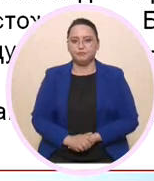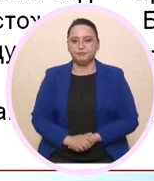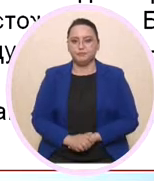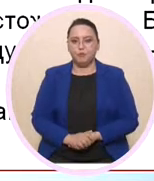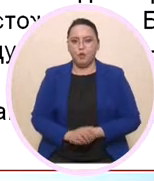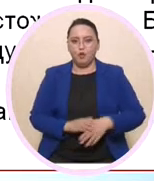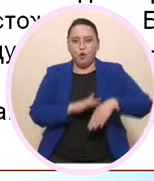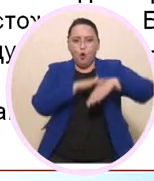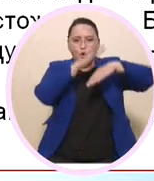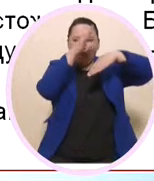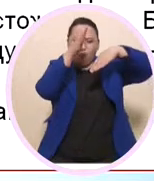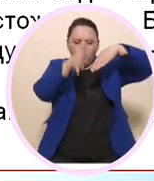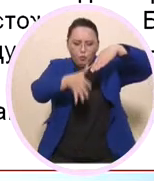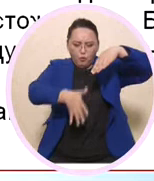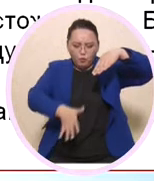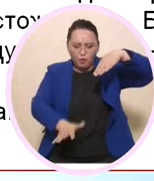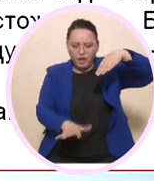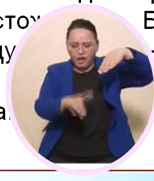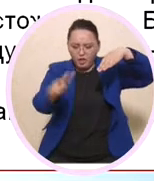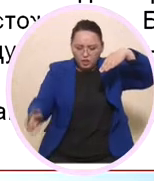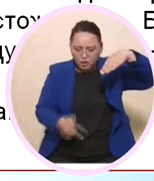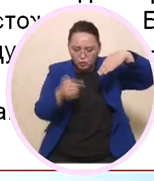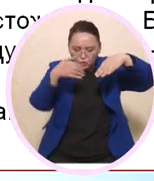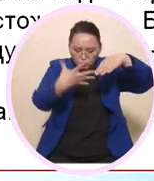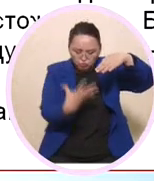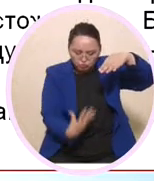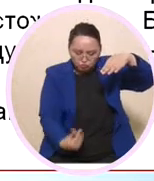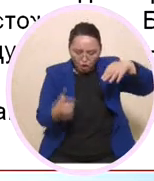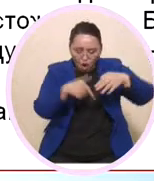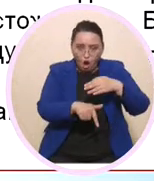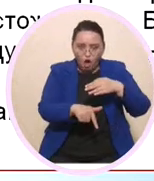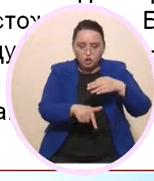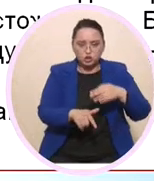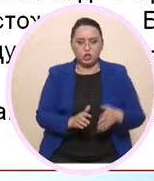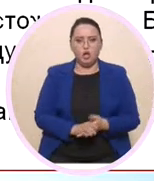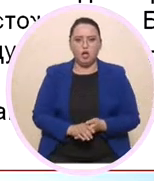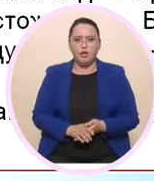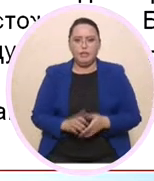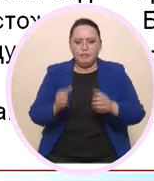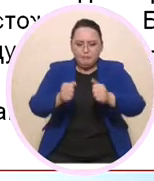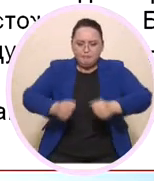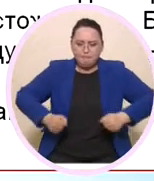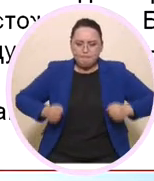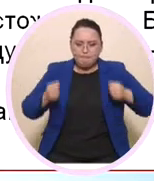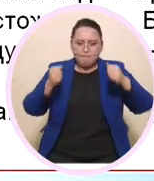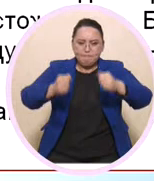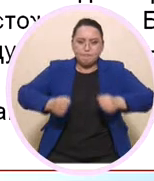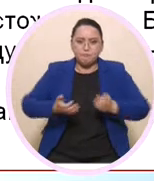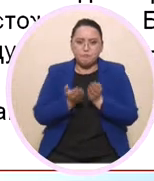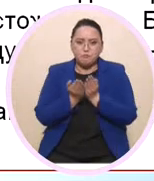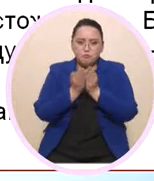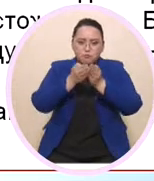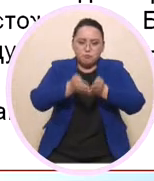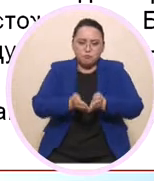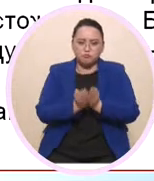Хүрхрээгийн эргүүлэгт оруулангаа дүүрсэн хэрэг гэж шийдээд самба зориг гарган гуй онгоцоо хүмэртэл хөтөлж явсан